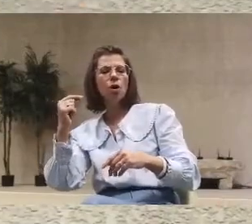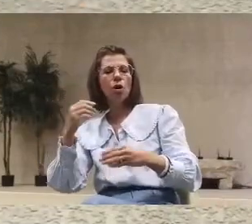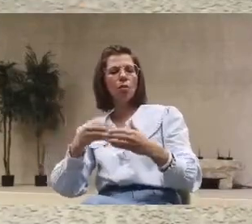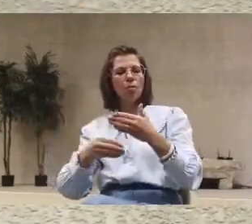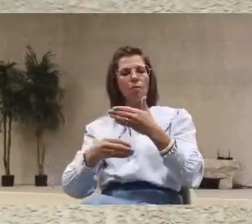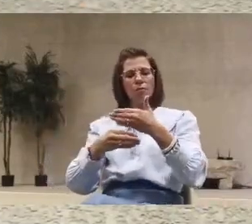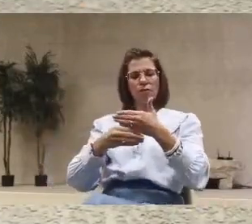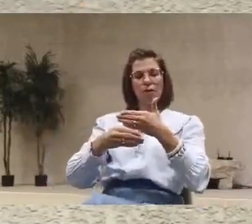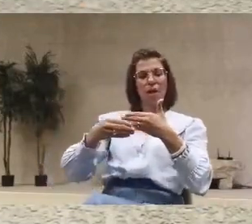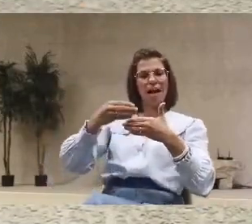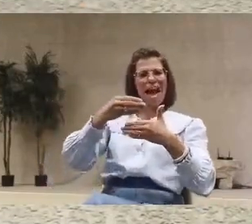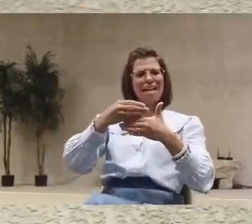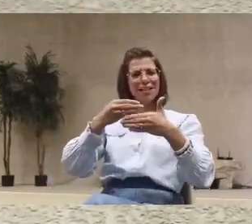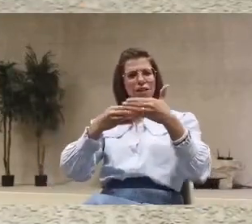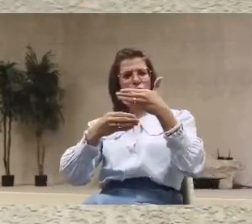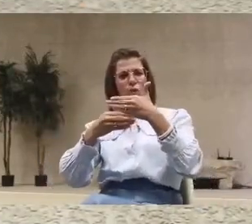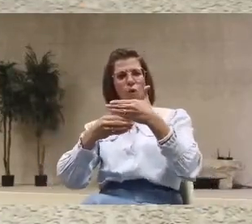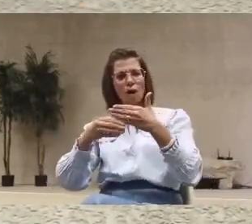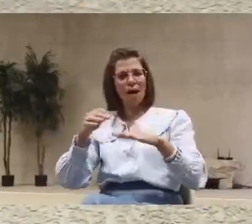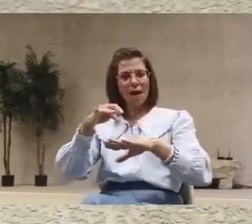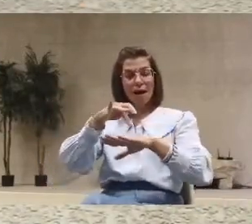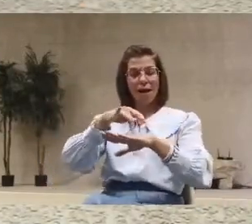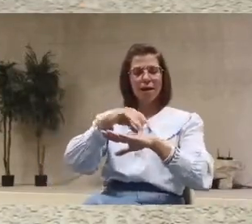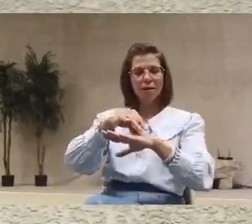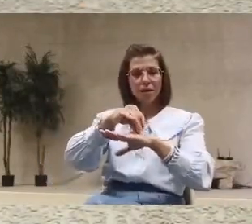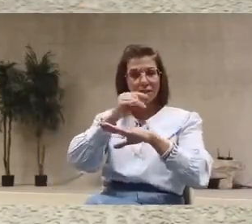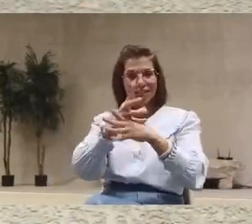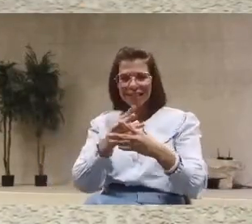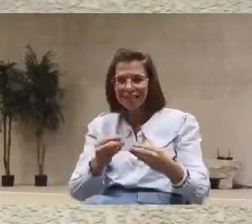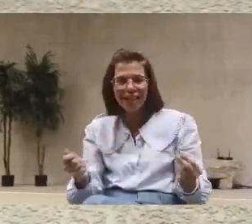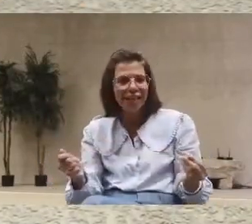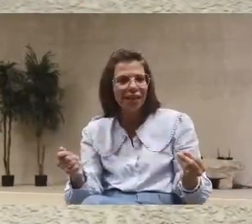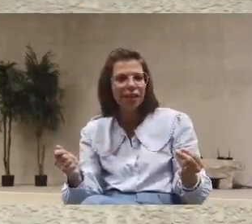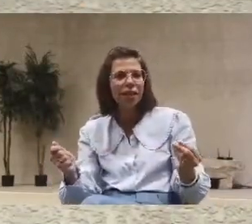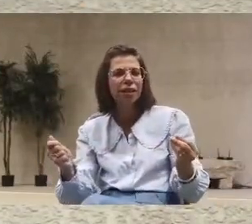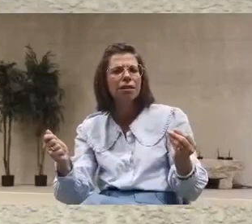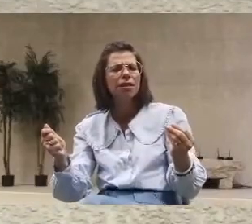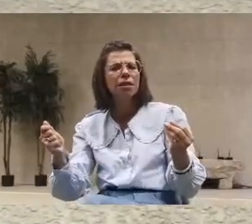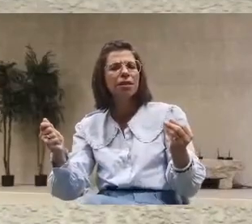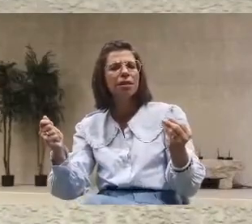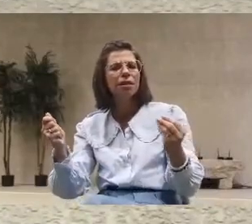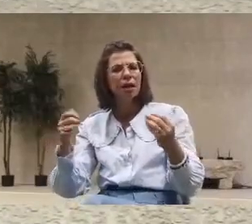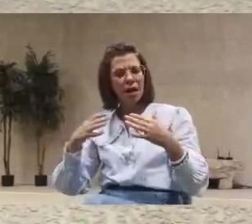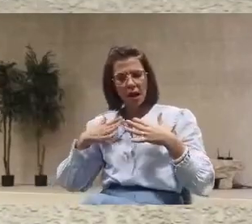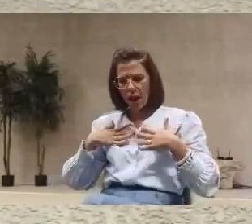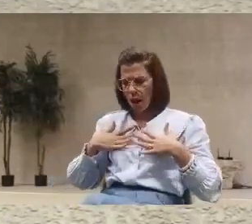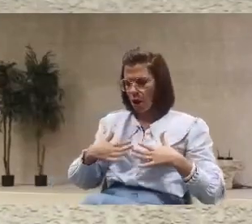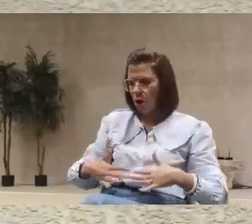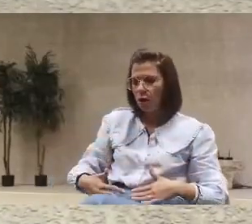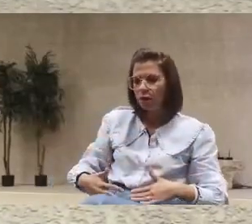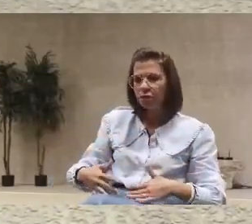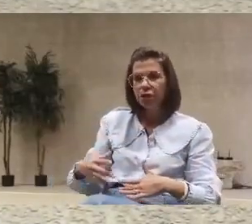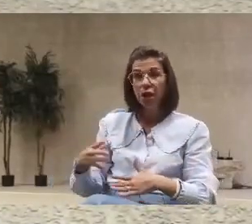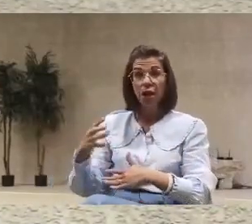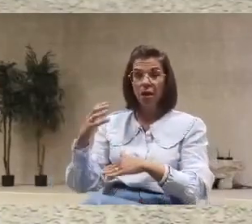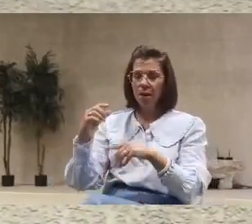sont transformés il y a un impact il y a quelque chose qui change dans leur vie.